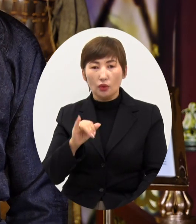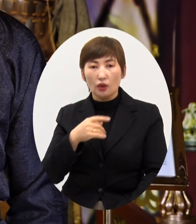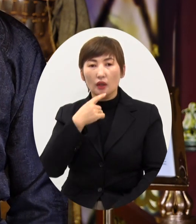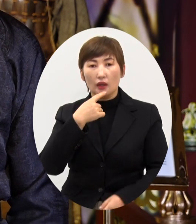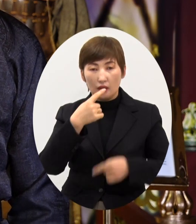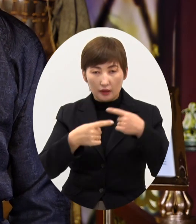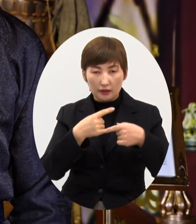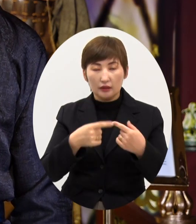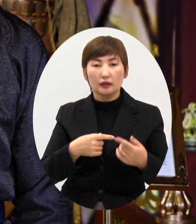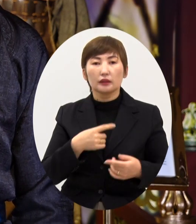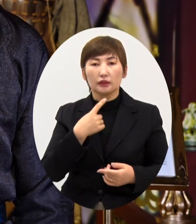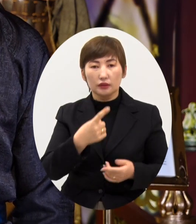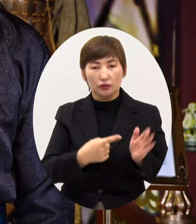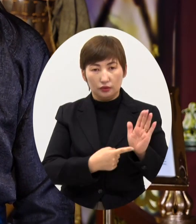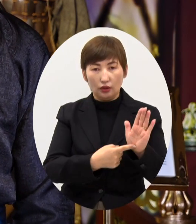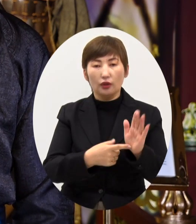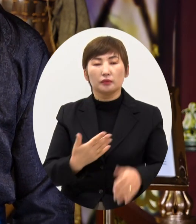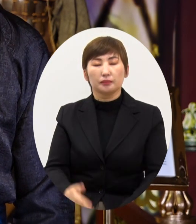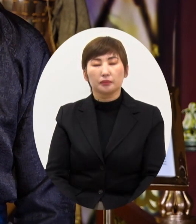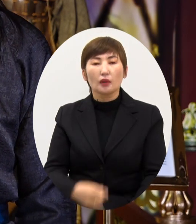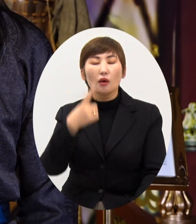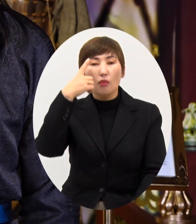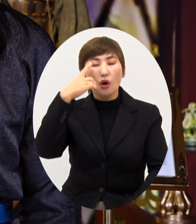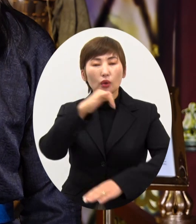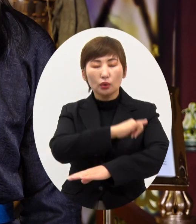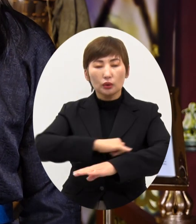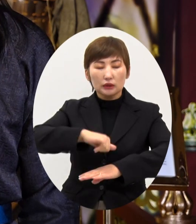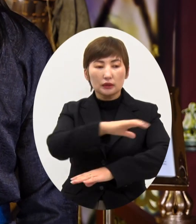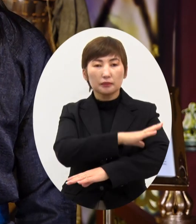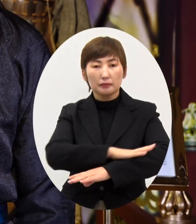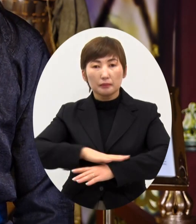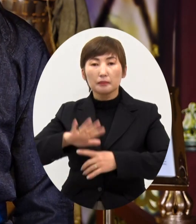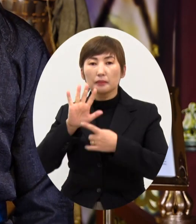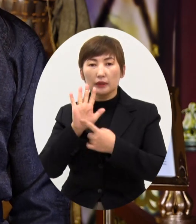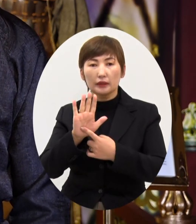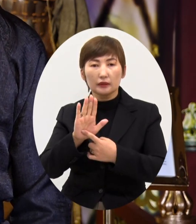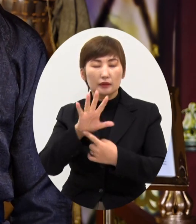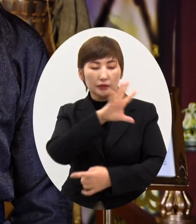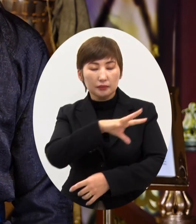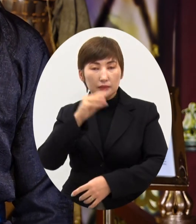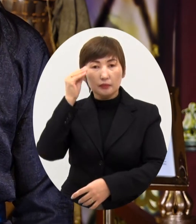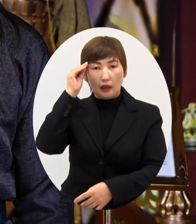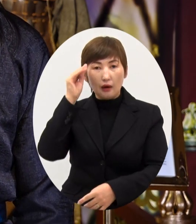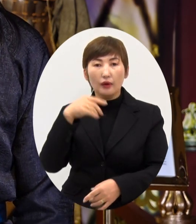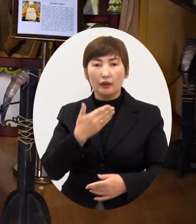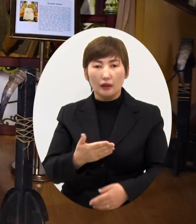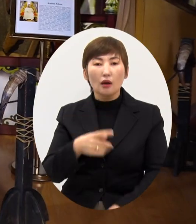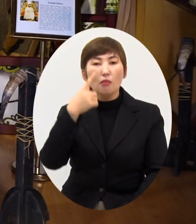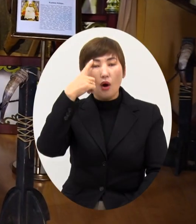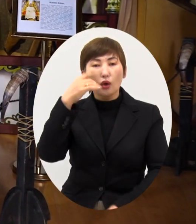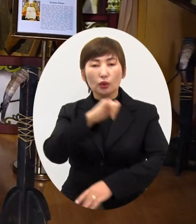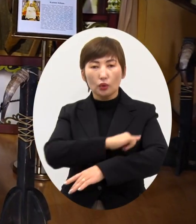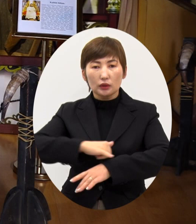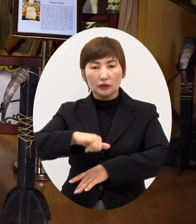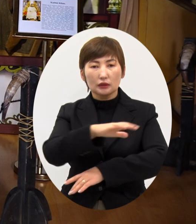бэлэгдэл болох тухай хэлж өгье. За, хүүхдүүд та нар Монгол төрийн хувь бэлэгдлийн талаар сайн ойлгож авахыг хичээж хичээлдээ оролцоорой. За,